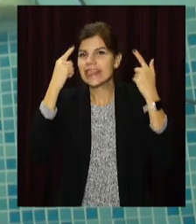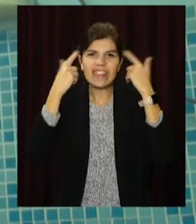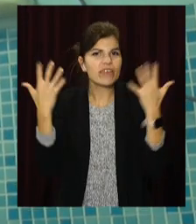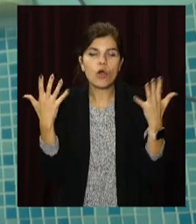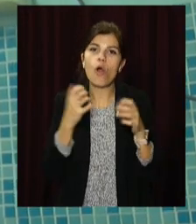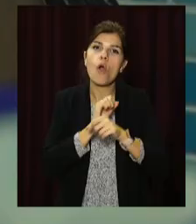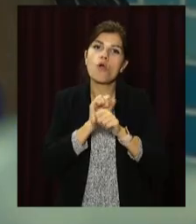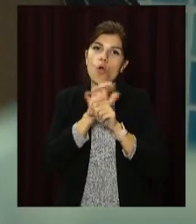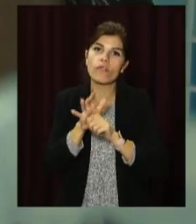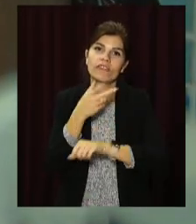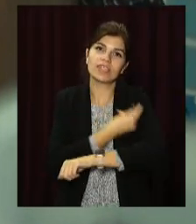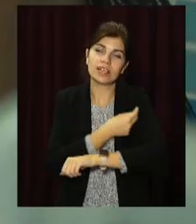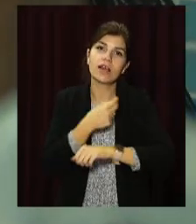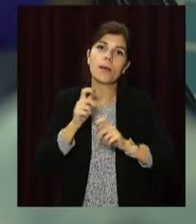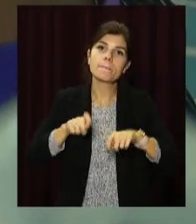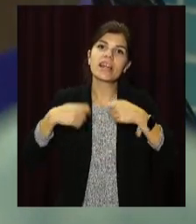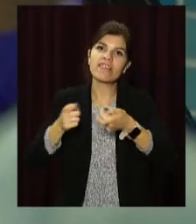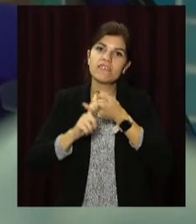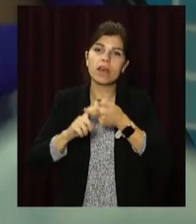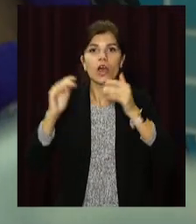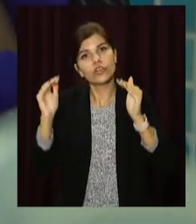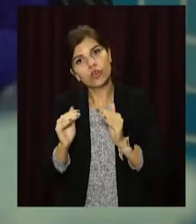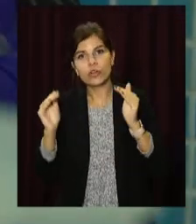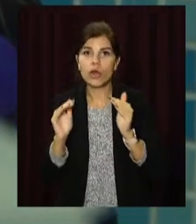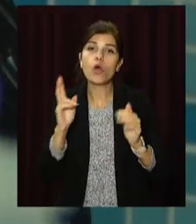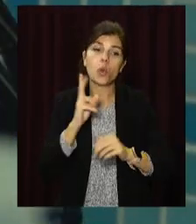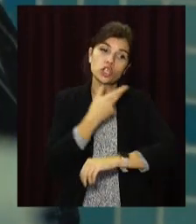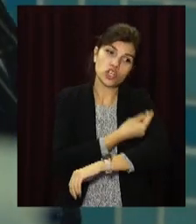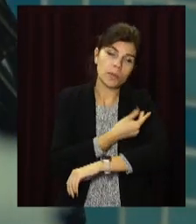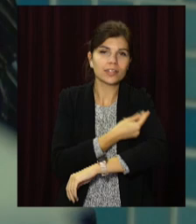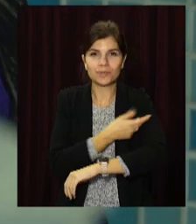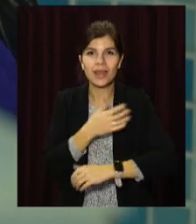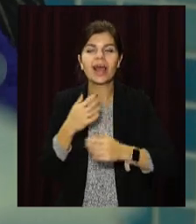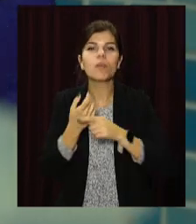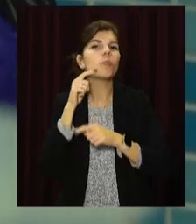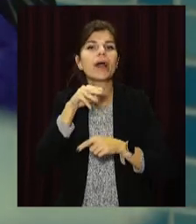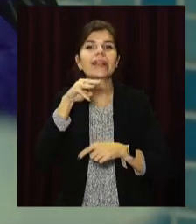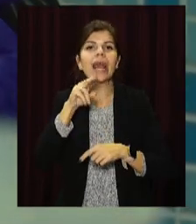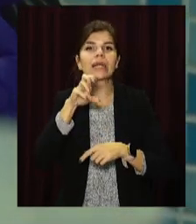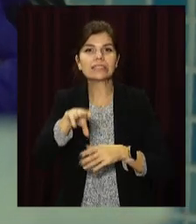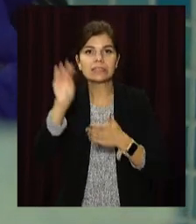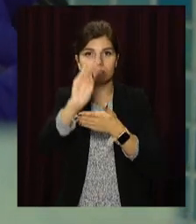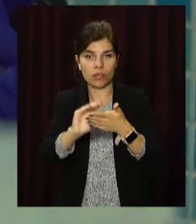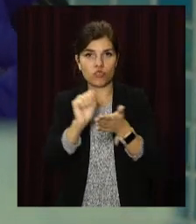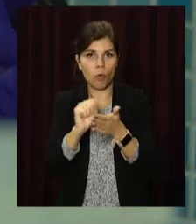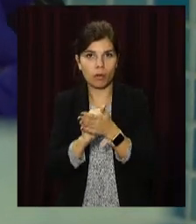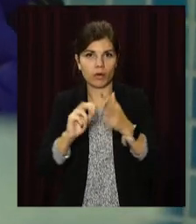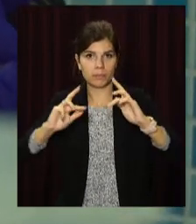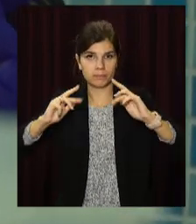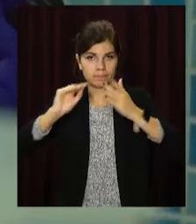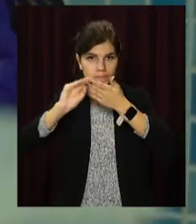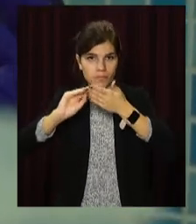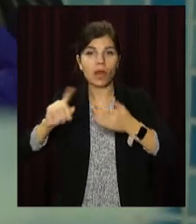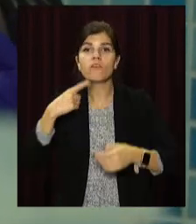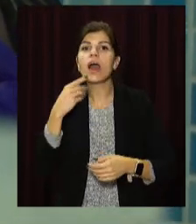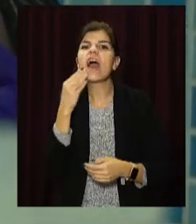зменшує ковід-вакцинація ризики передачі інфекцій між тими, хто щеплений, та тими, хто не вакцинований. У документі йдеться. Ефективність